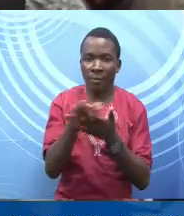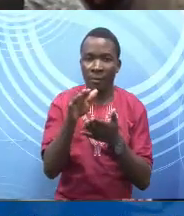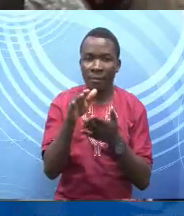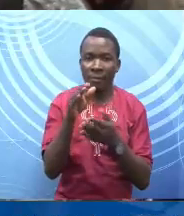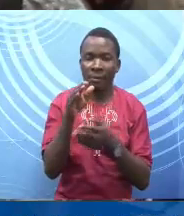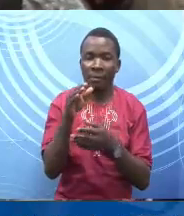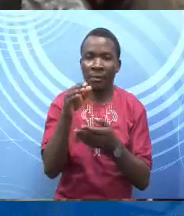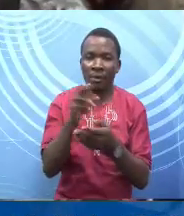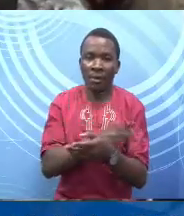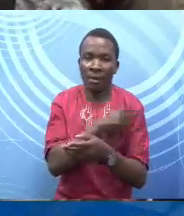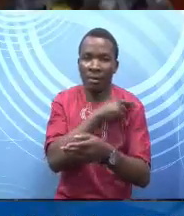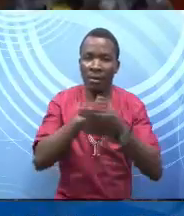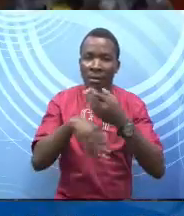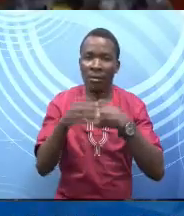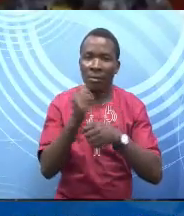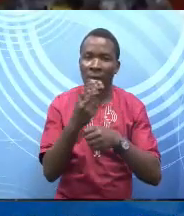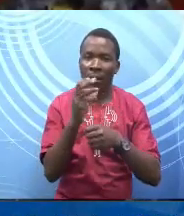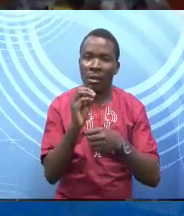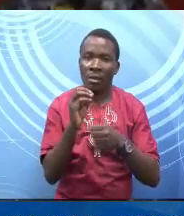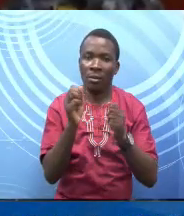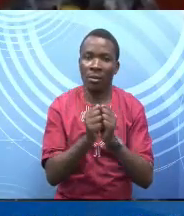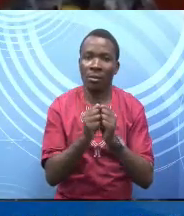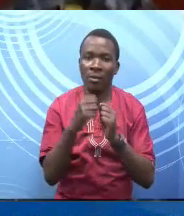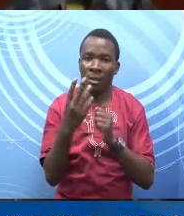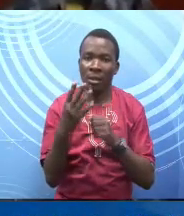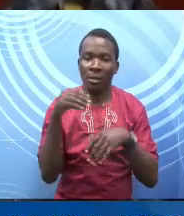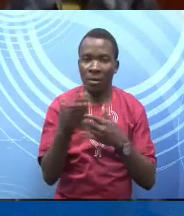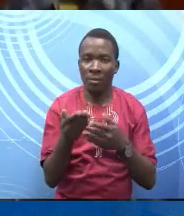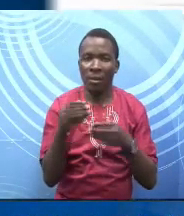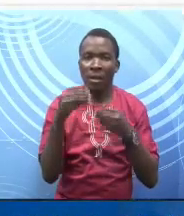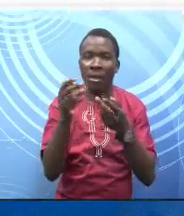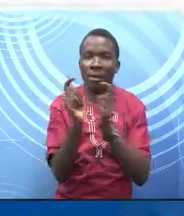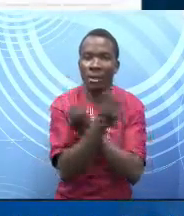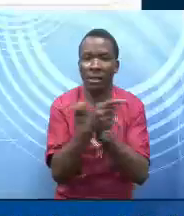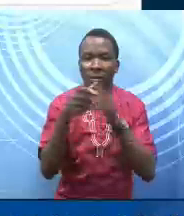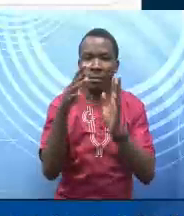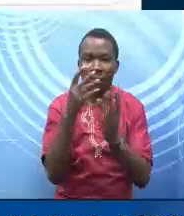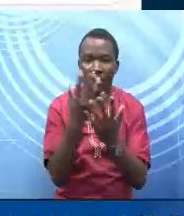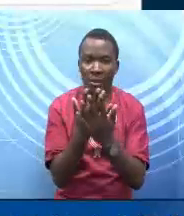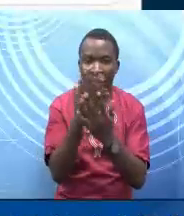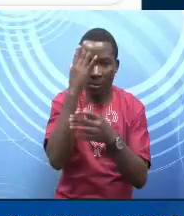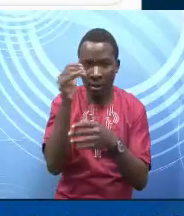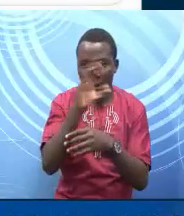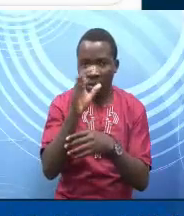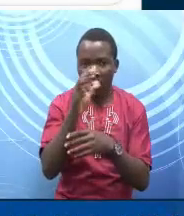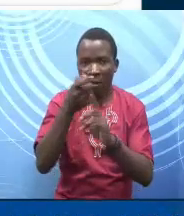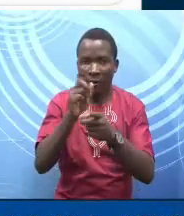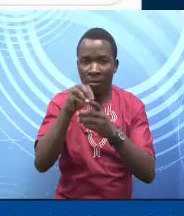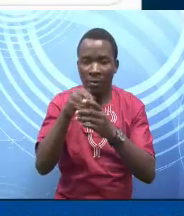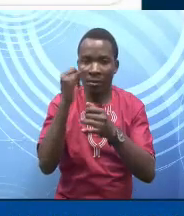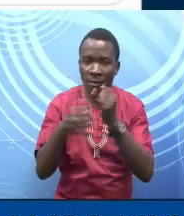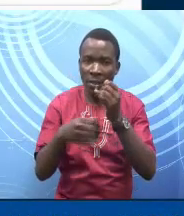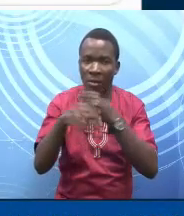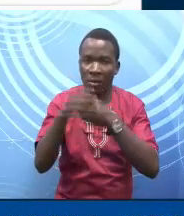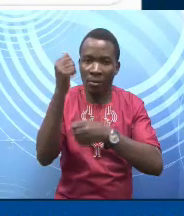mwaka wa 2014 agahabwa insimbura gifungo, ndetse ko yanashakishwaga kuva mu mpera z'umwaka ushize.